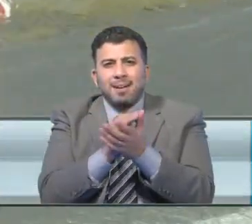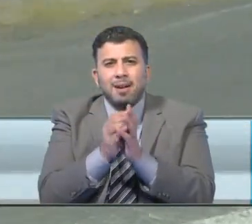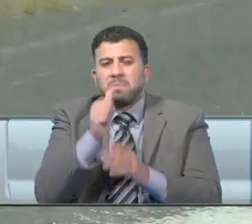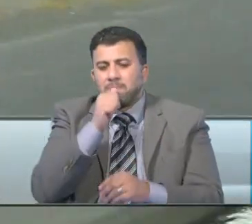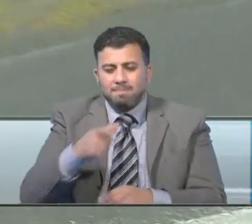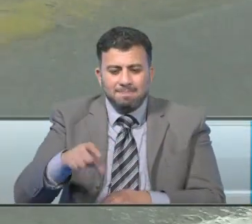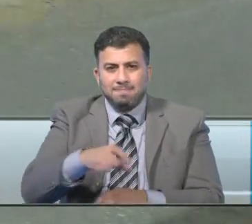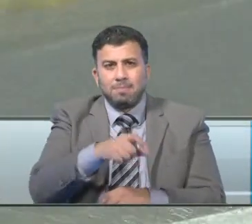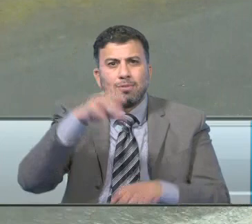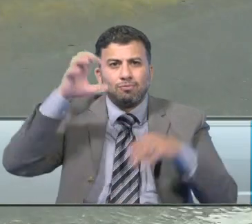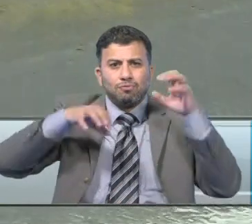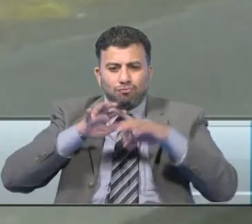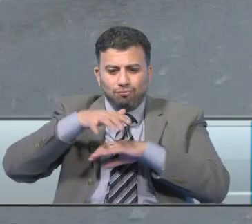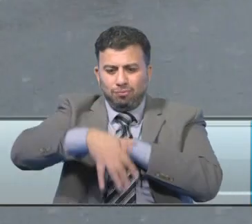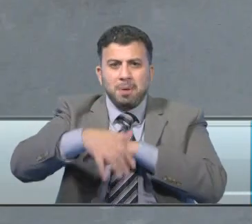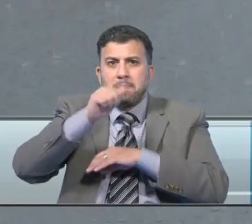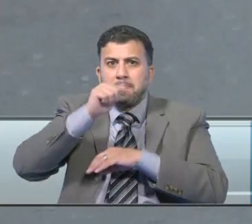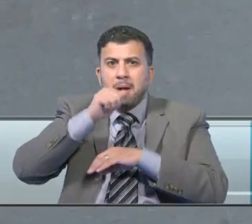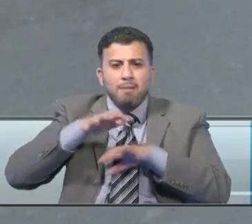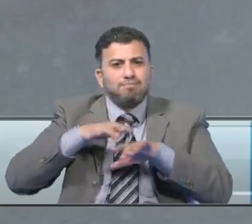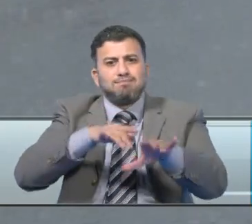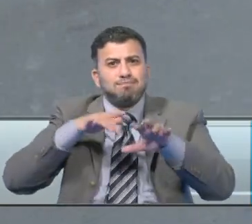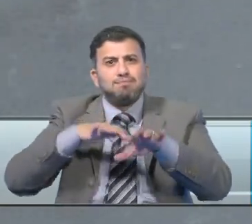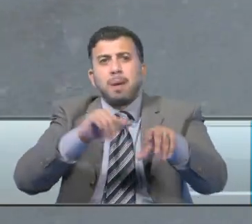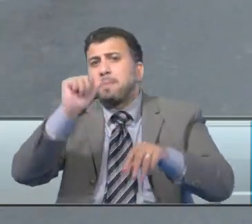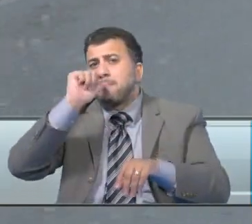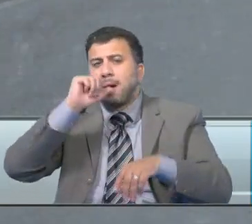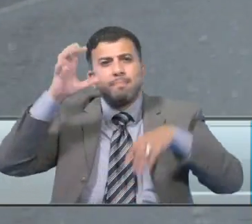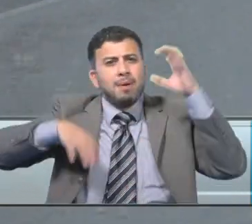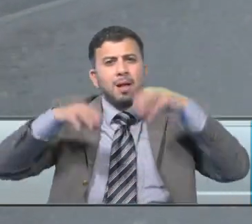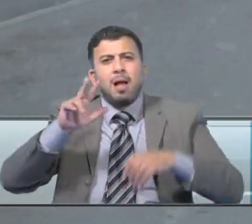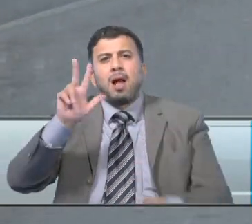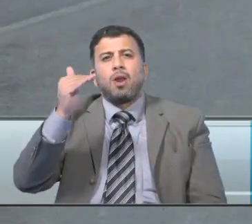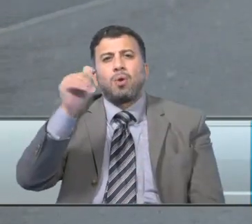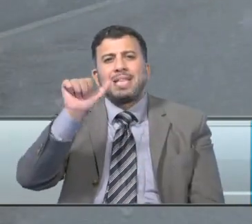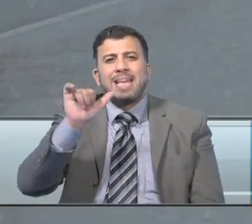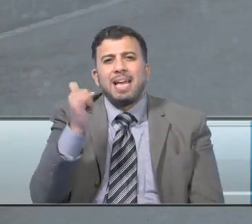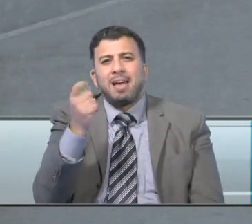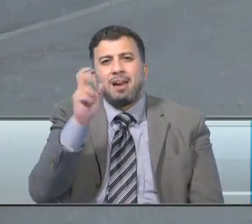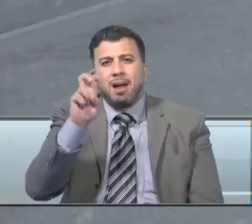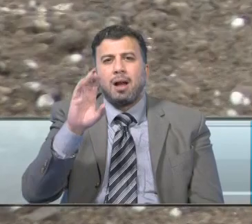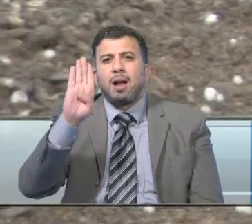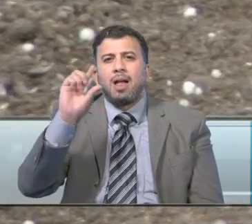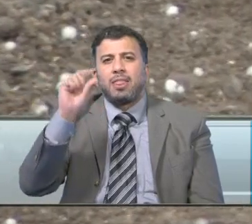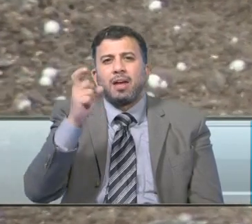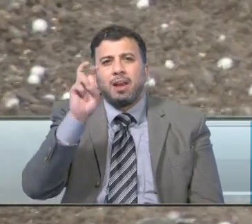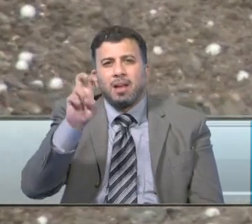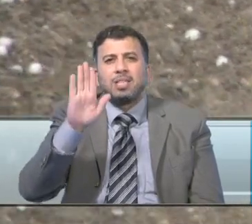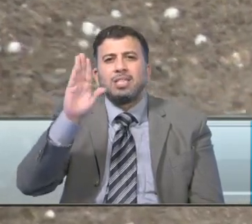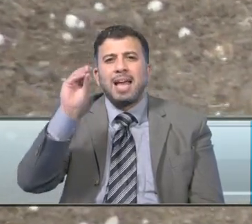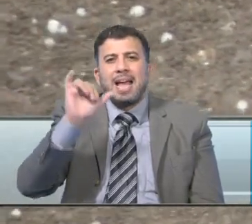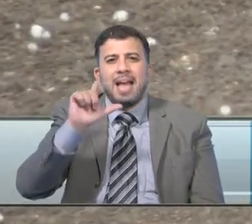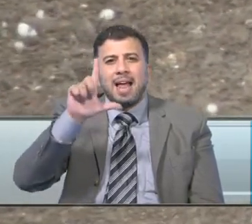وجريان الشعاب والشلالات وبعض الأودية. وشملت الأمطار منطقة الخضيرة وكدرة والمنامة وسهيلة